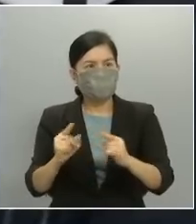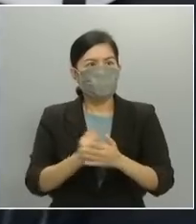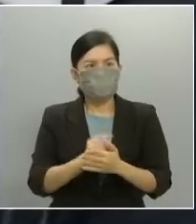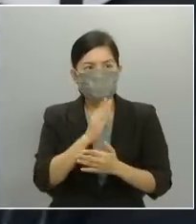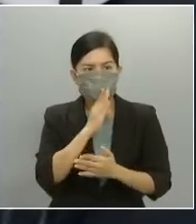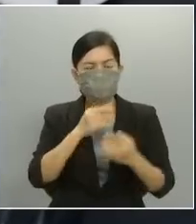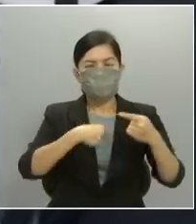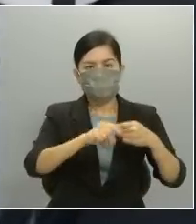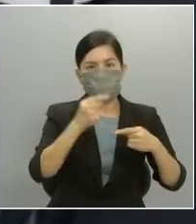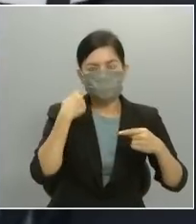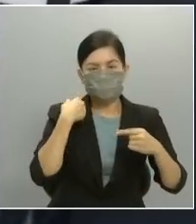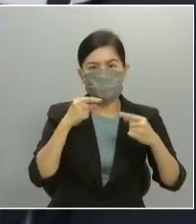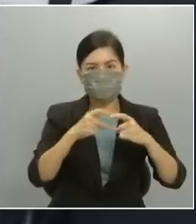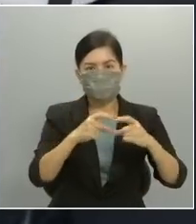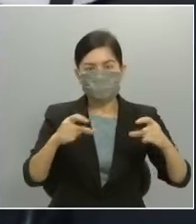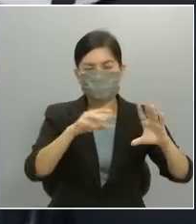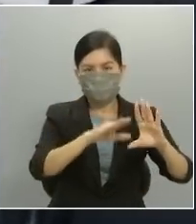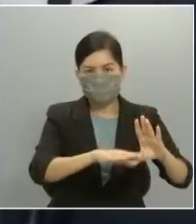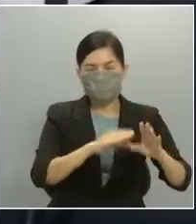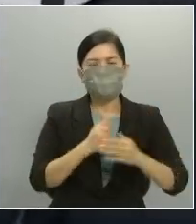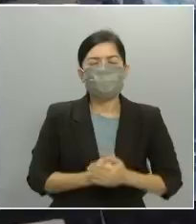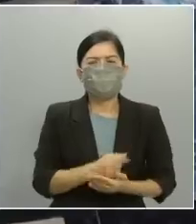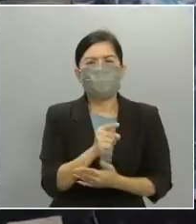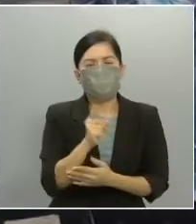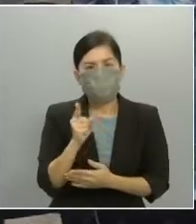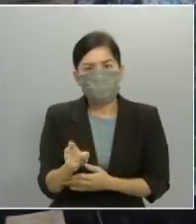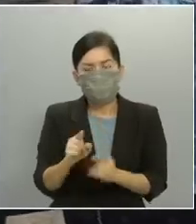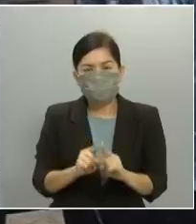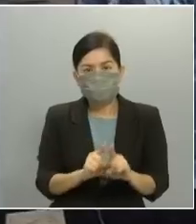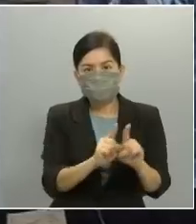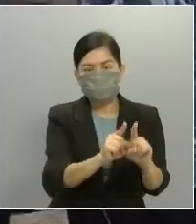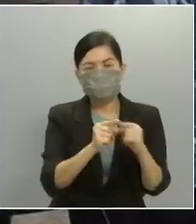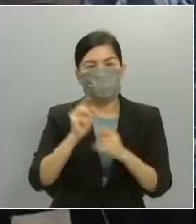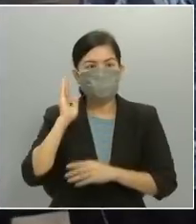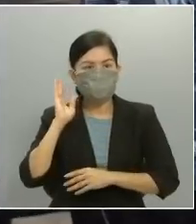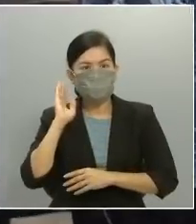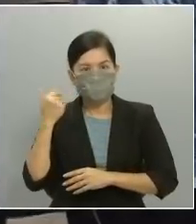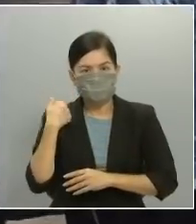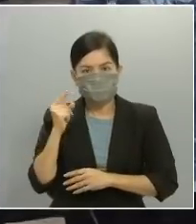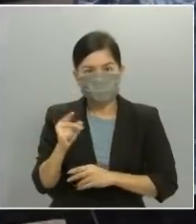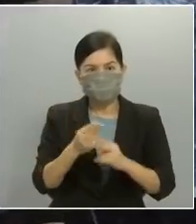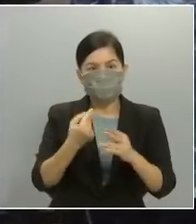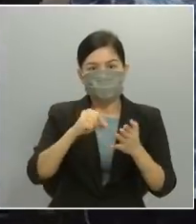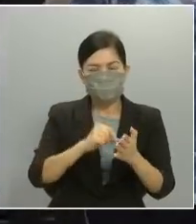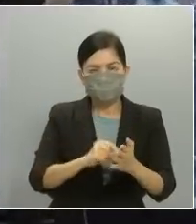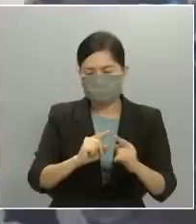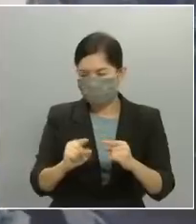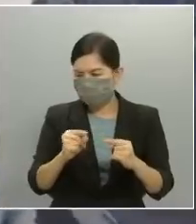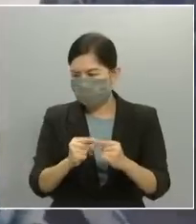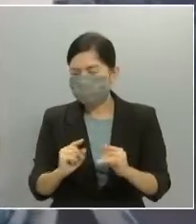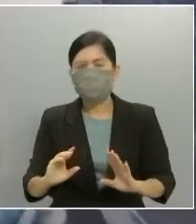าลงนามด้วยแล้วจะไปตามหาสามีที่ไหนมันแยกห่างกันไปต้อง30ปีแล้วจะ